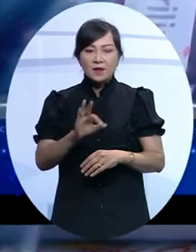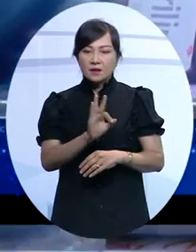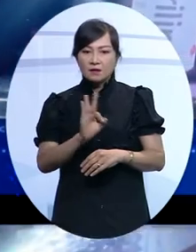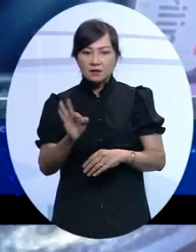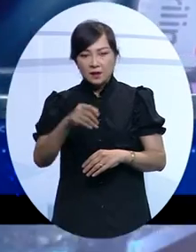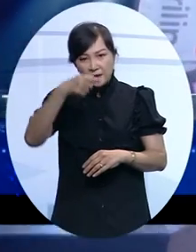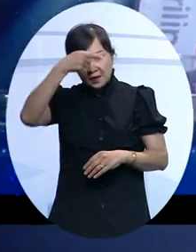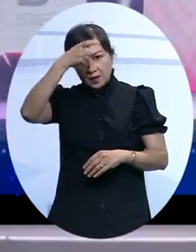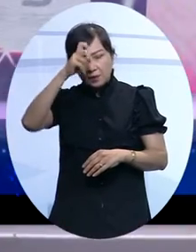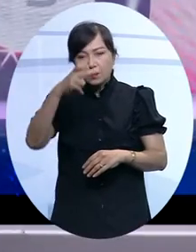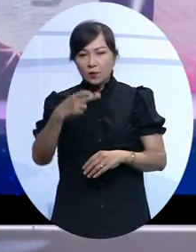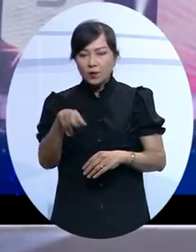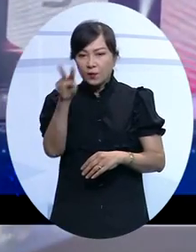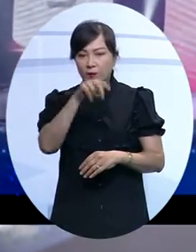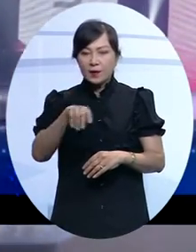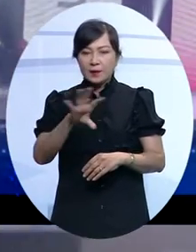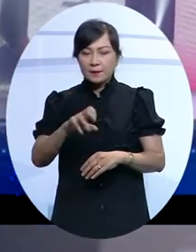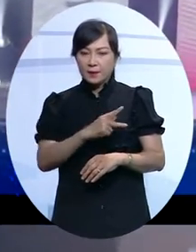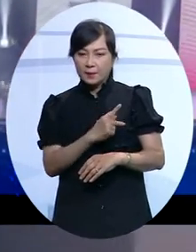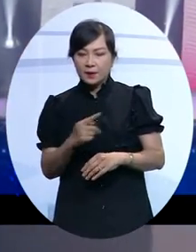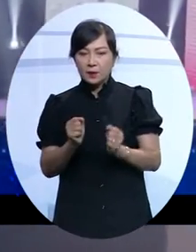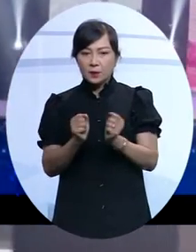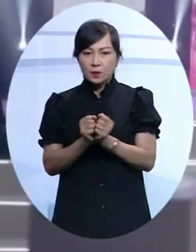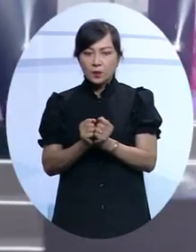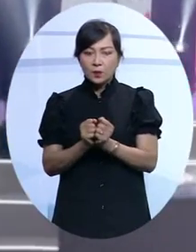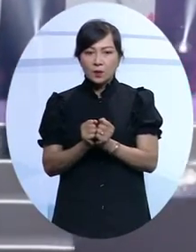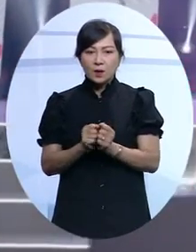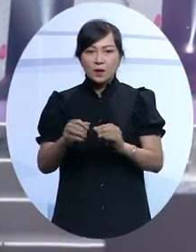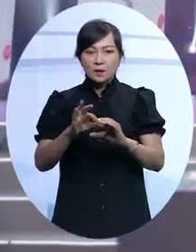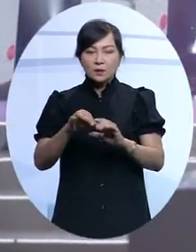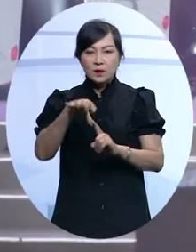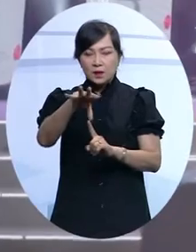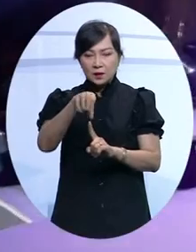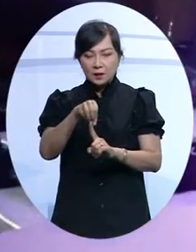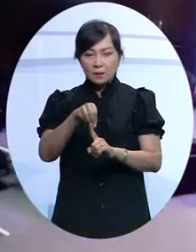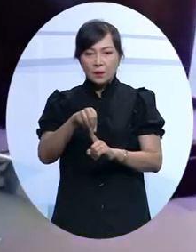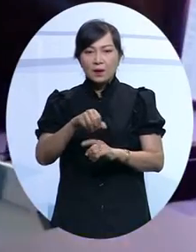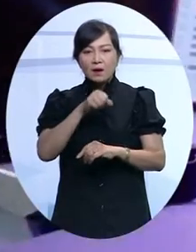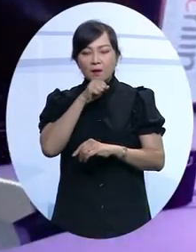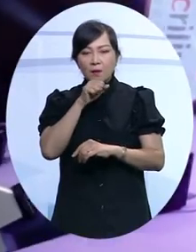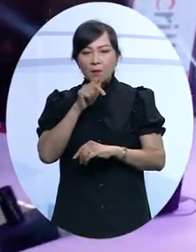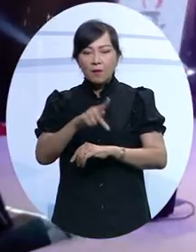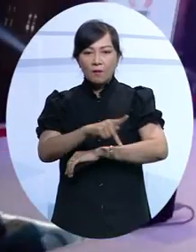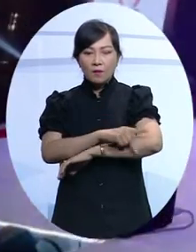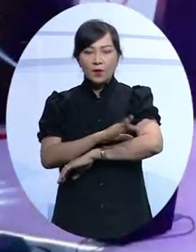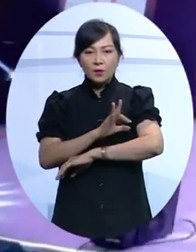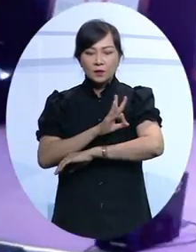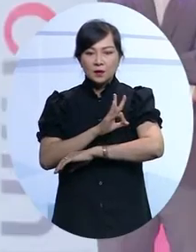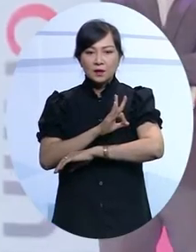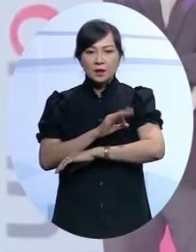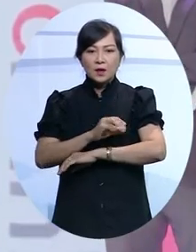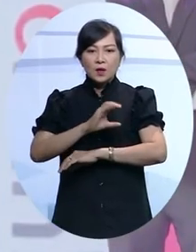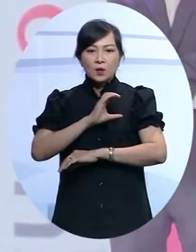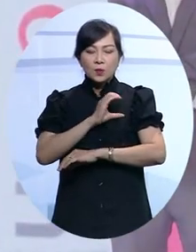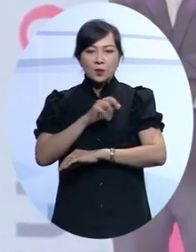hành True Natural Việt Nam và hơn 500 khách mời cùng với các cơ quan truyền thông, ông Đàm Quang Hùng, Phó Chủ tịch Hội đồng Quản trị Thingo Group, đơn vị chủ